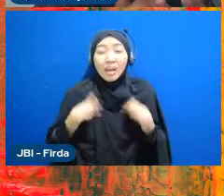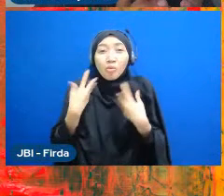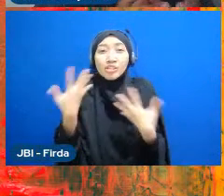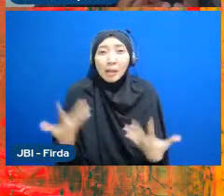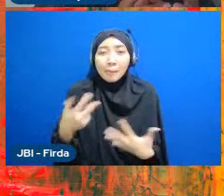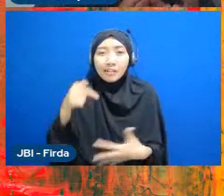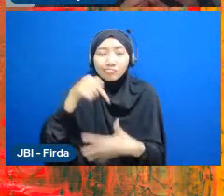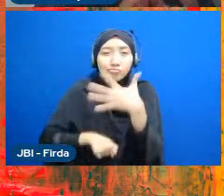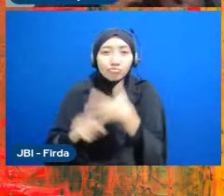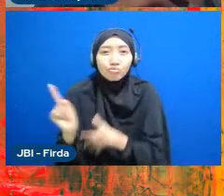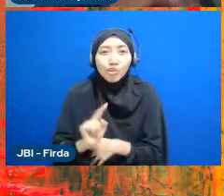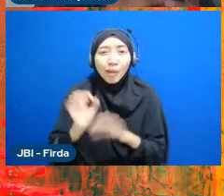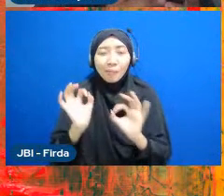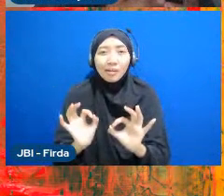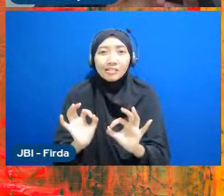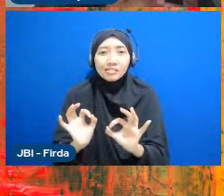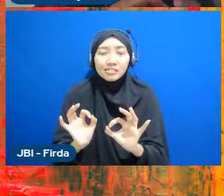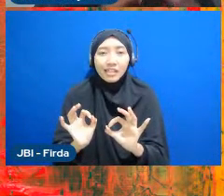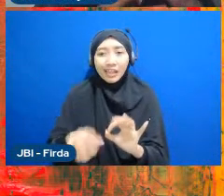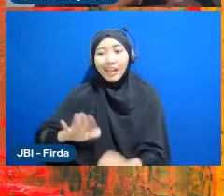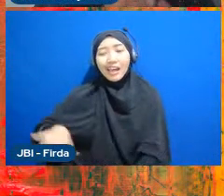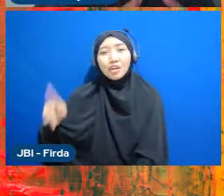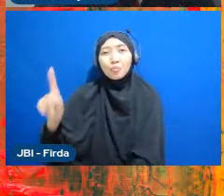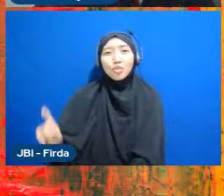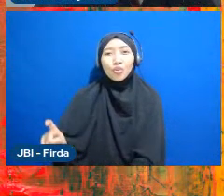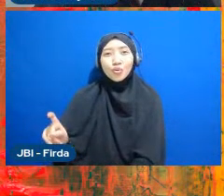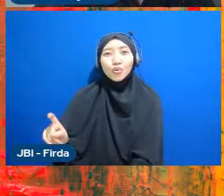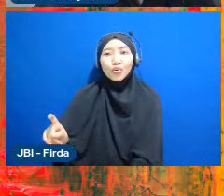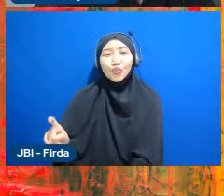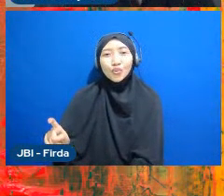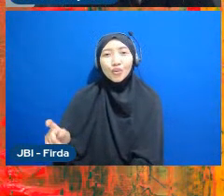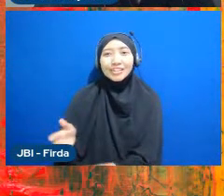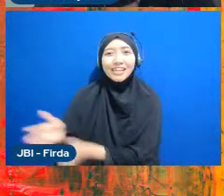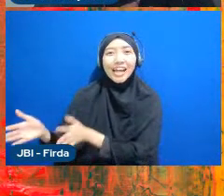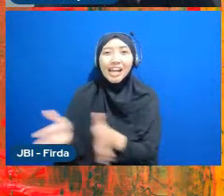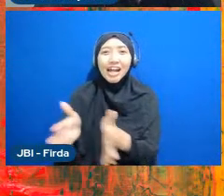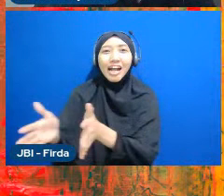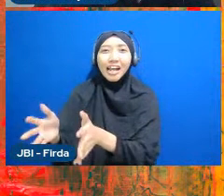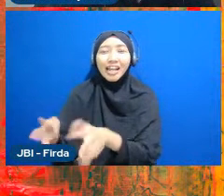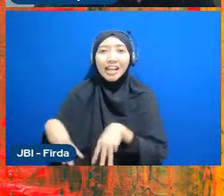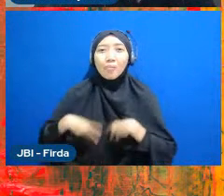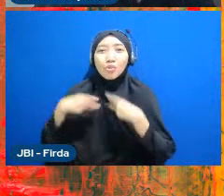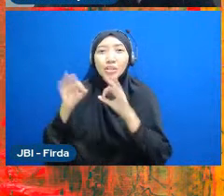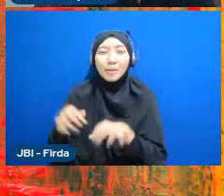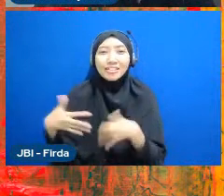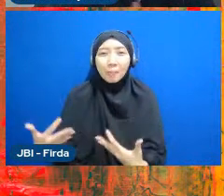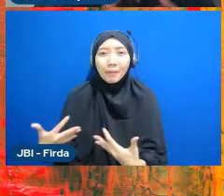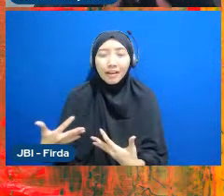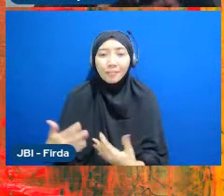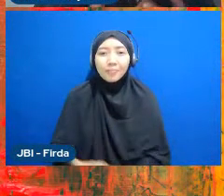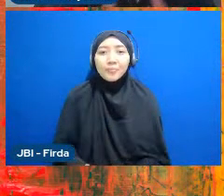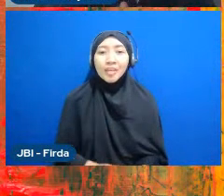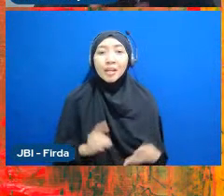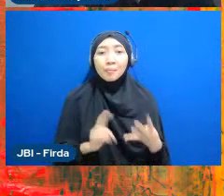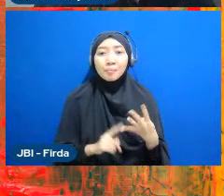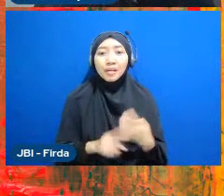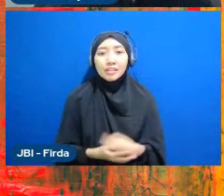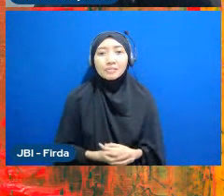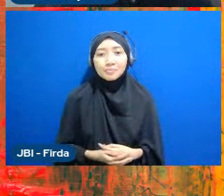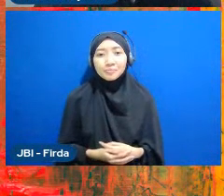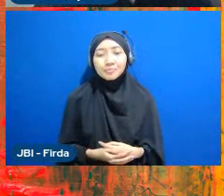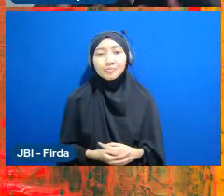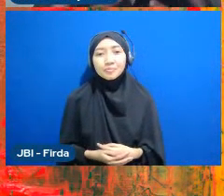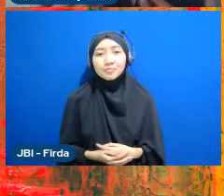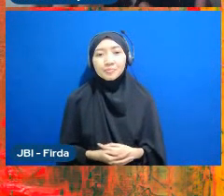tepat gitu. Anak tuh butuh dilatih untuk itu gitu. Nah, yang keempat adalah membantu anak memahami emosi